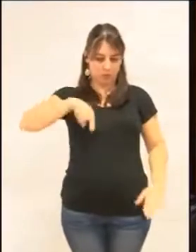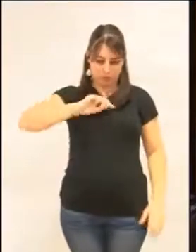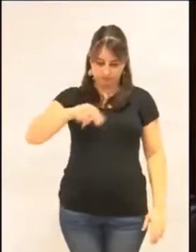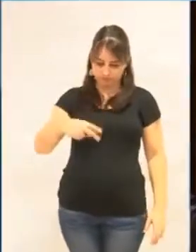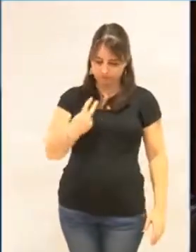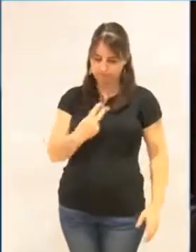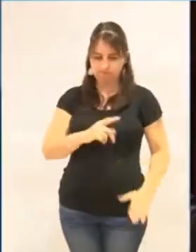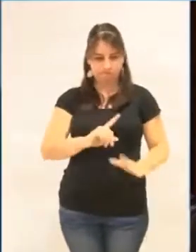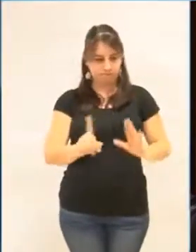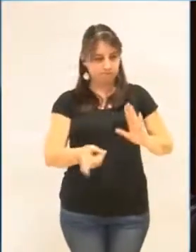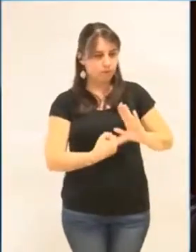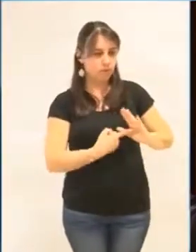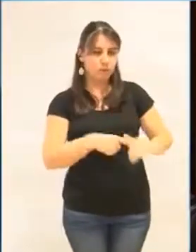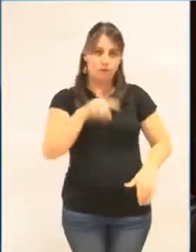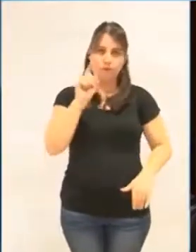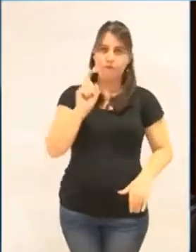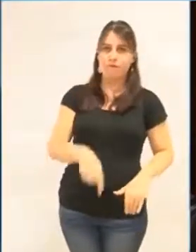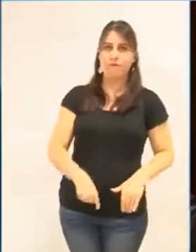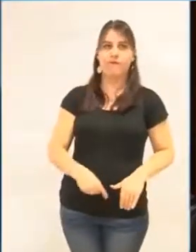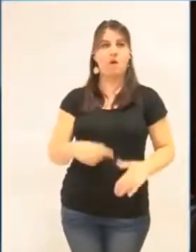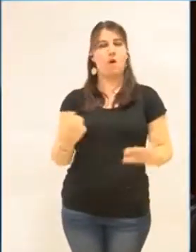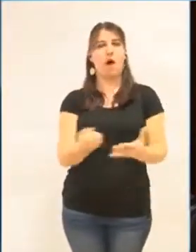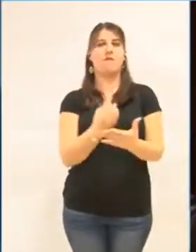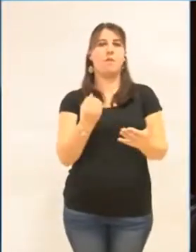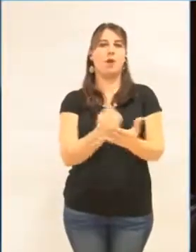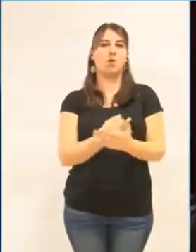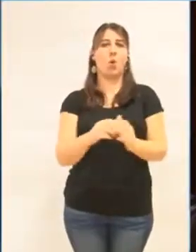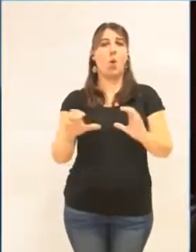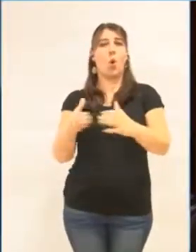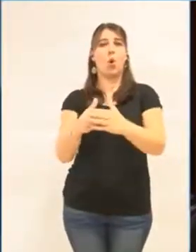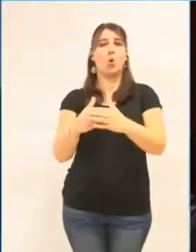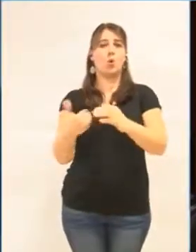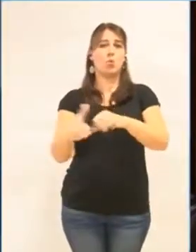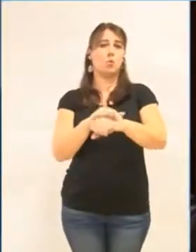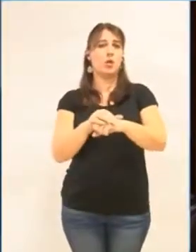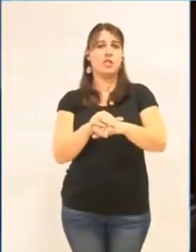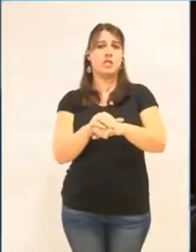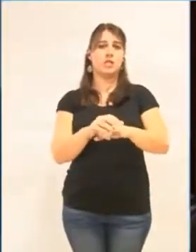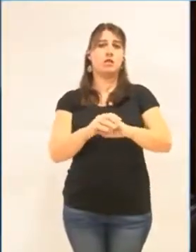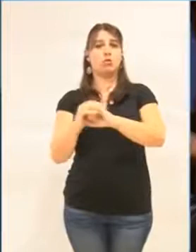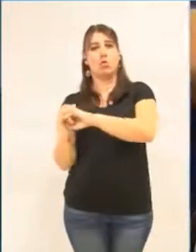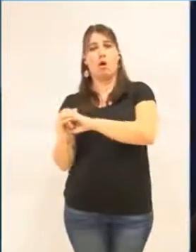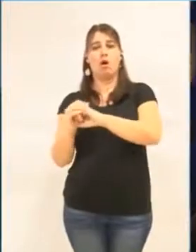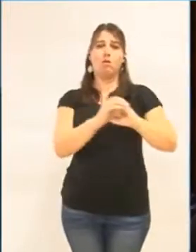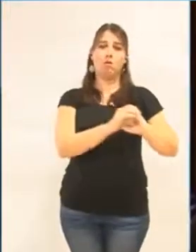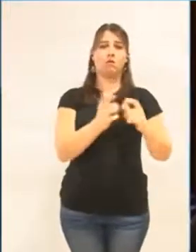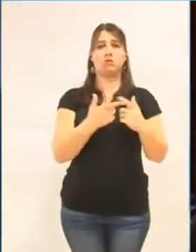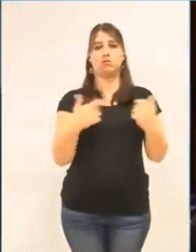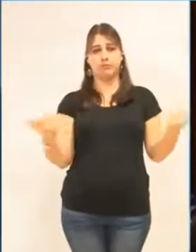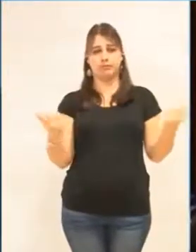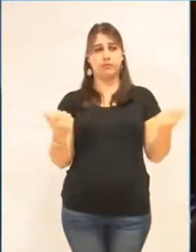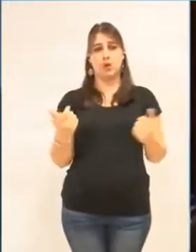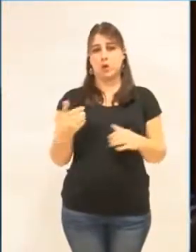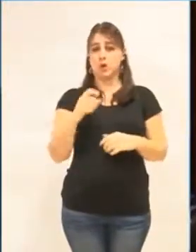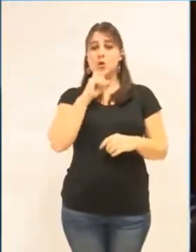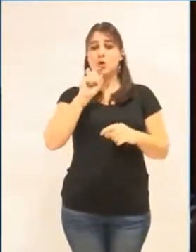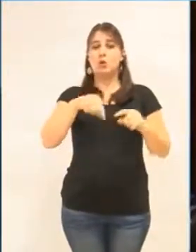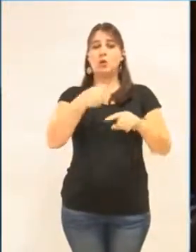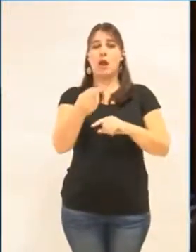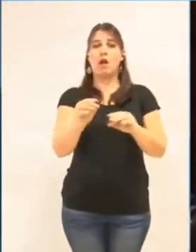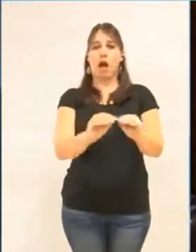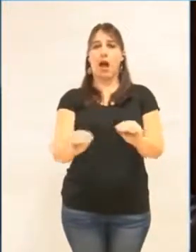droit d'information des oppositions. Nous allons proposer quelques amendements tout à l'heure au